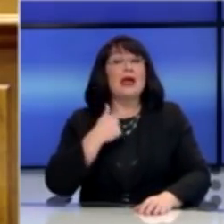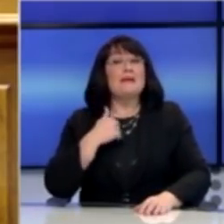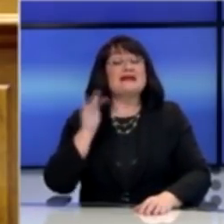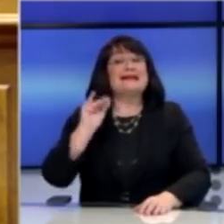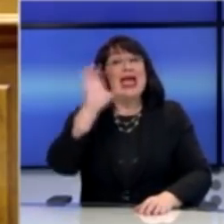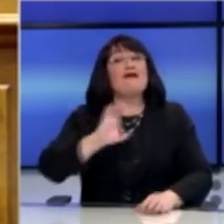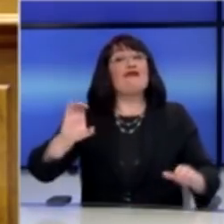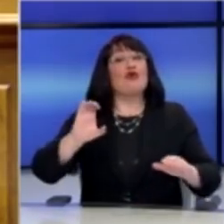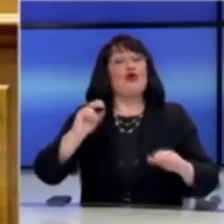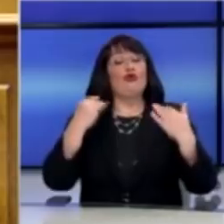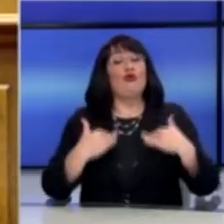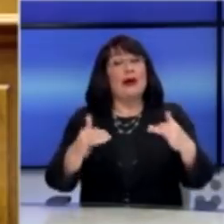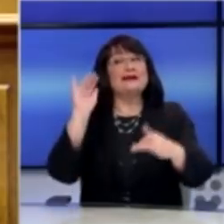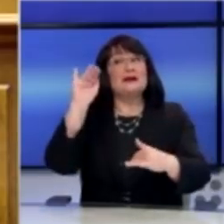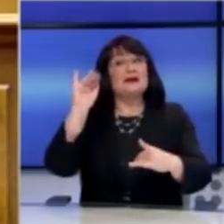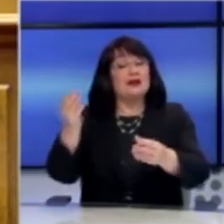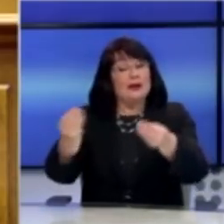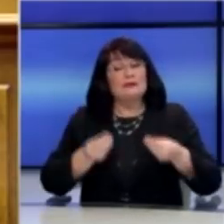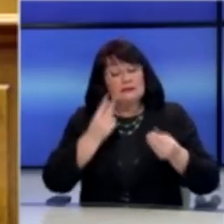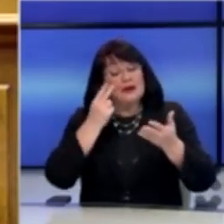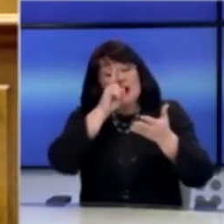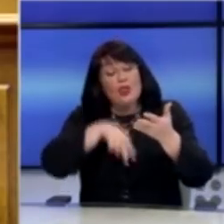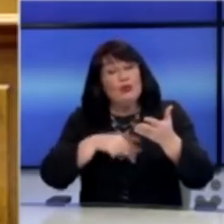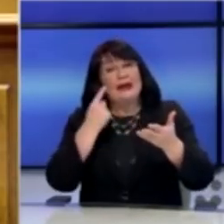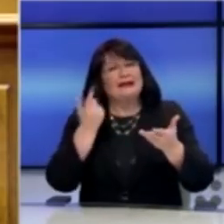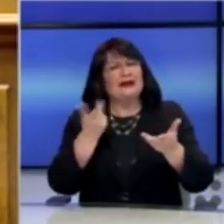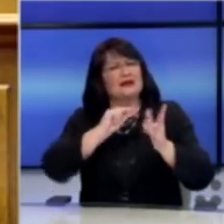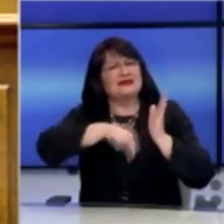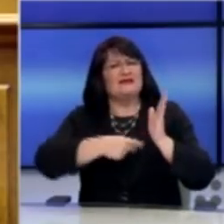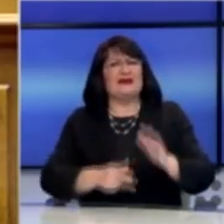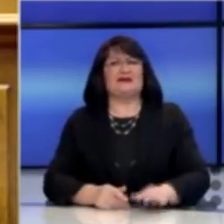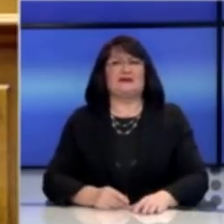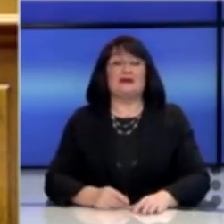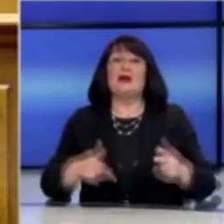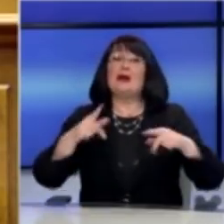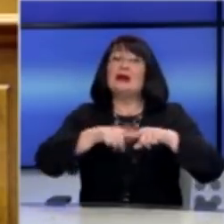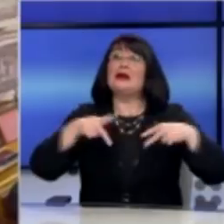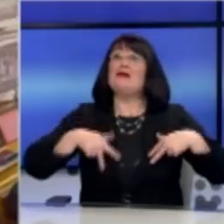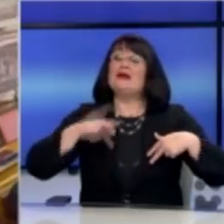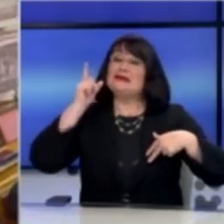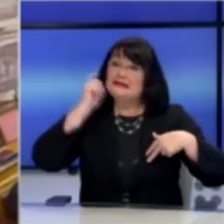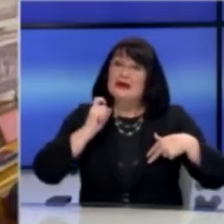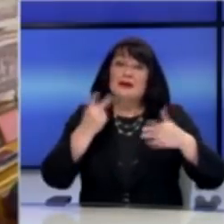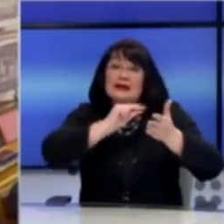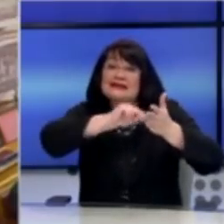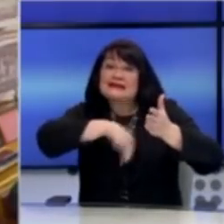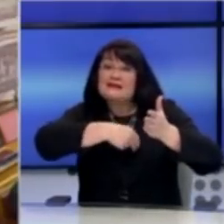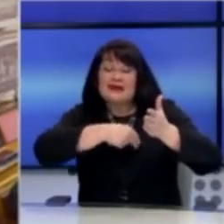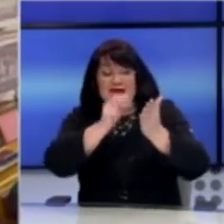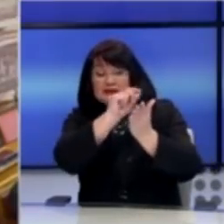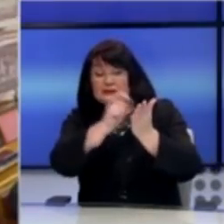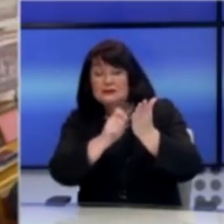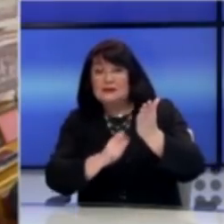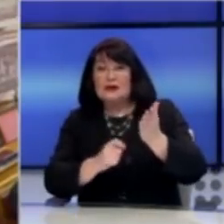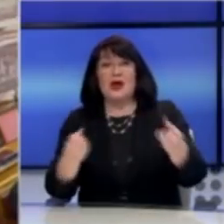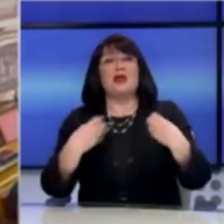στο Ευρωκοινοβούλιο? Είναι σε γνώση της ελληνικής κυβέρνησης το ακριβές περιεχόμενο αυτών των συμβάσεων? Και αν ναι, γιατί δεν